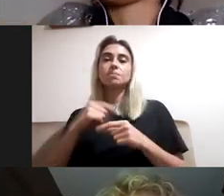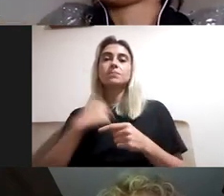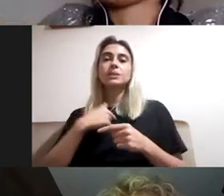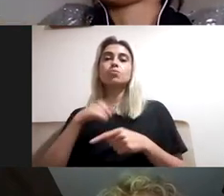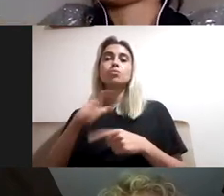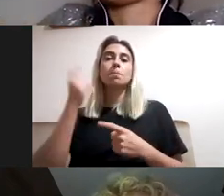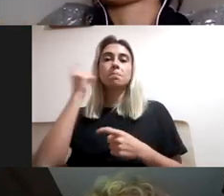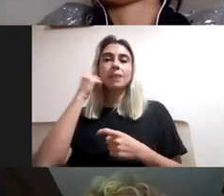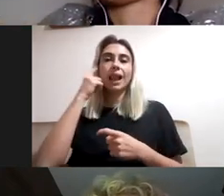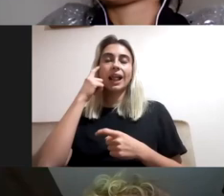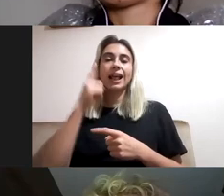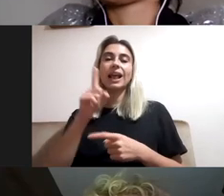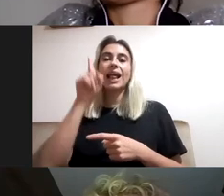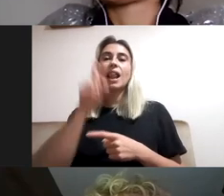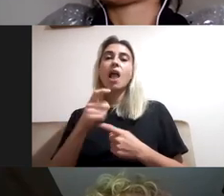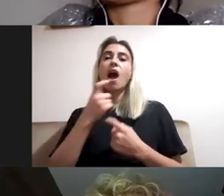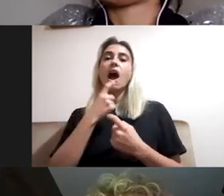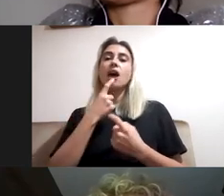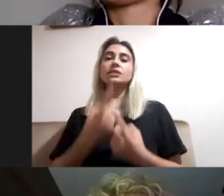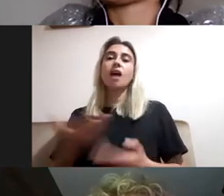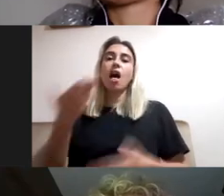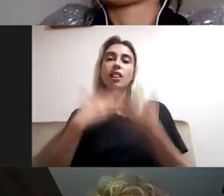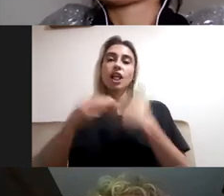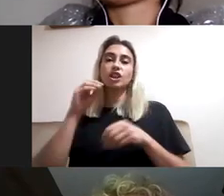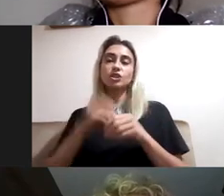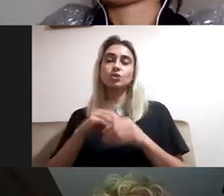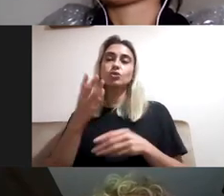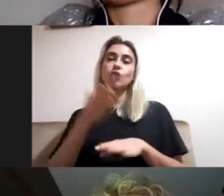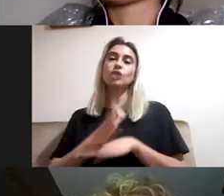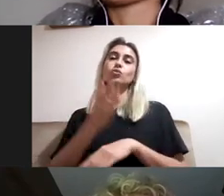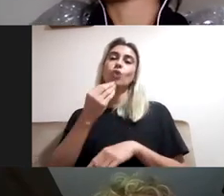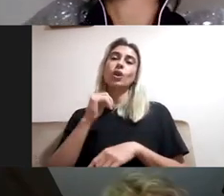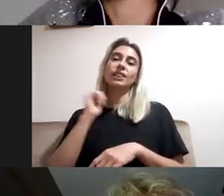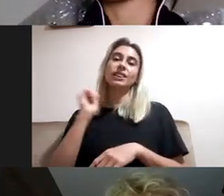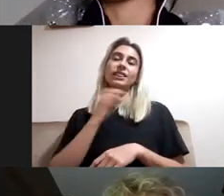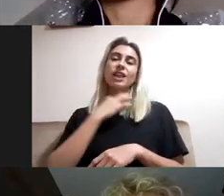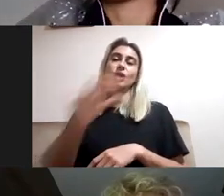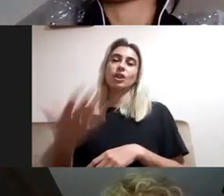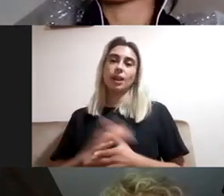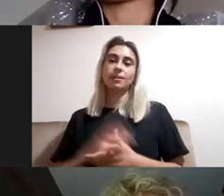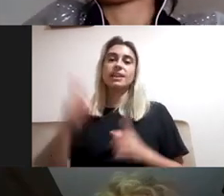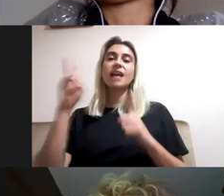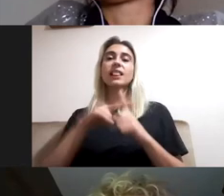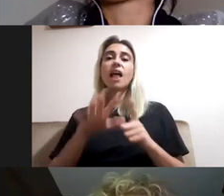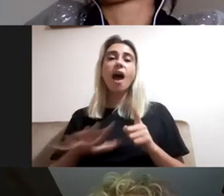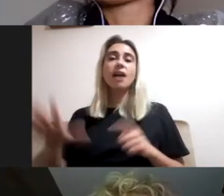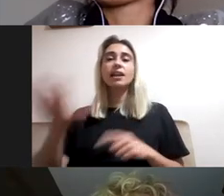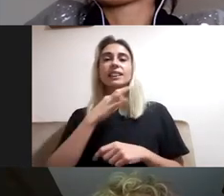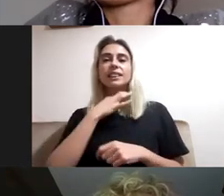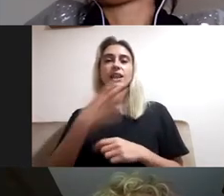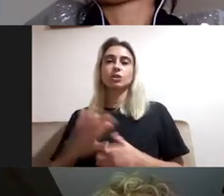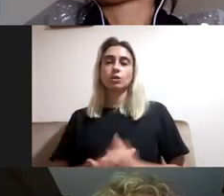bilgileri ilk ağızdan aktardığı için gerçekten çok çok teşekkür ediyoruz. Ben çok teşekkür ederim. Katılan herkese de teşekkür